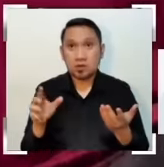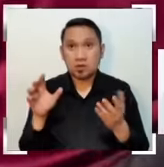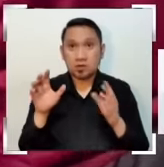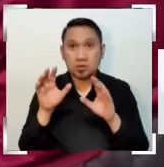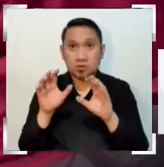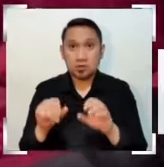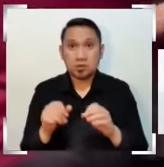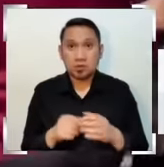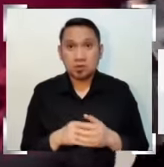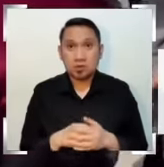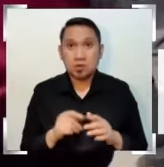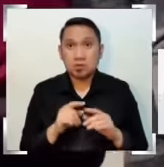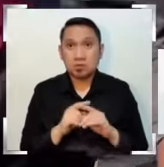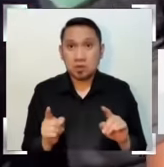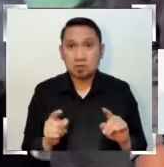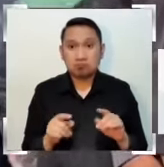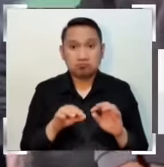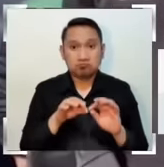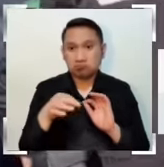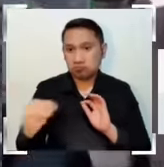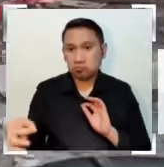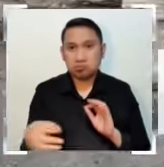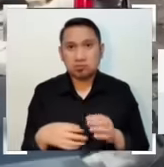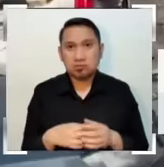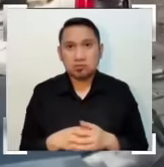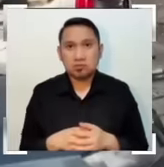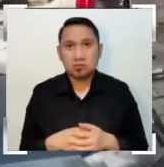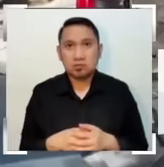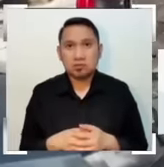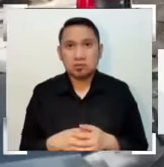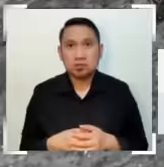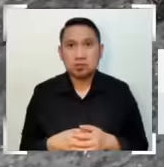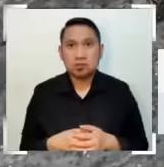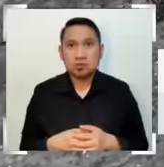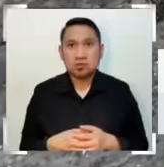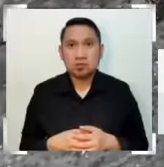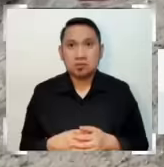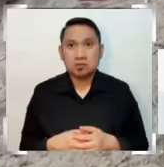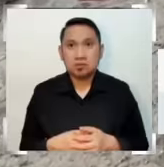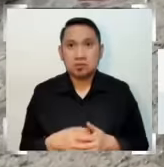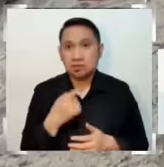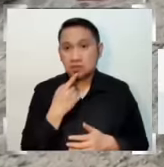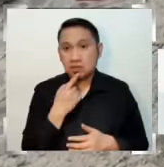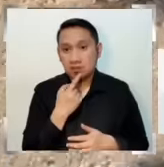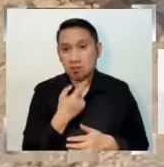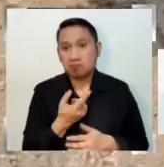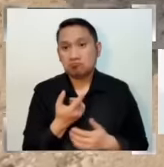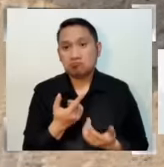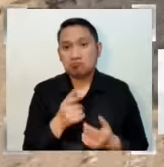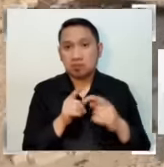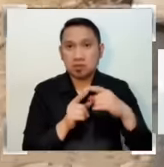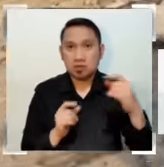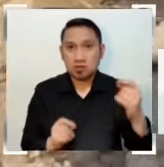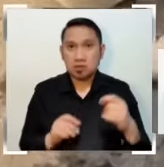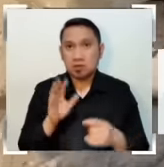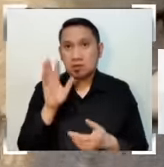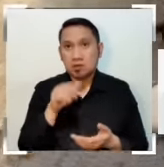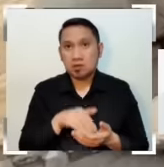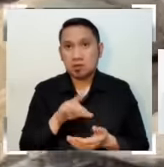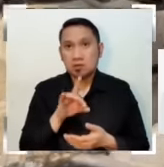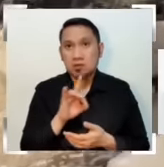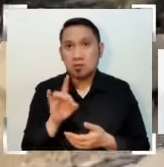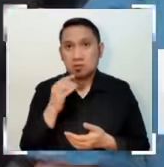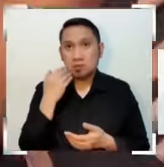Pero pinunit lang yan ng ilang Palestino. Ayon sa Gaza Health Ministry, halos 5,800 na ang patay sa